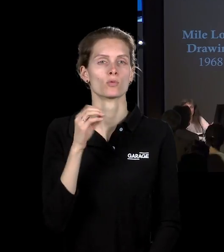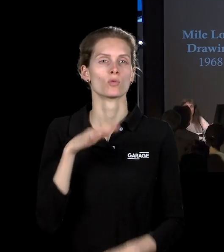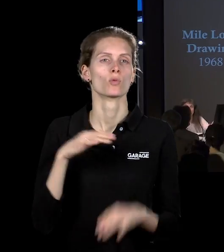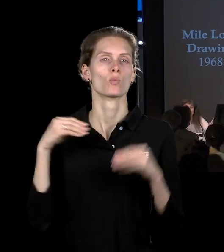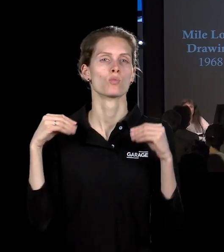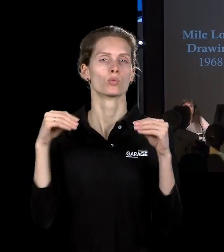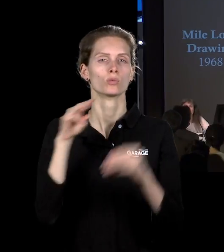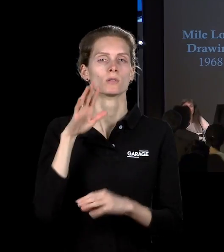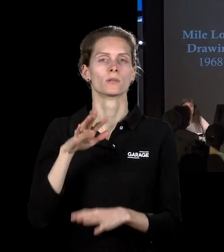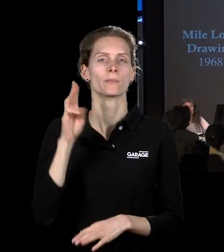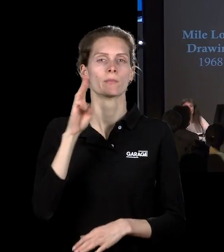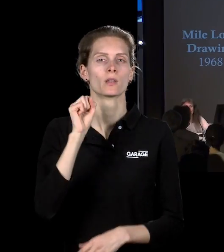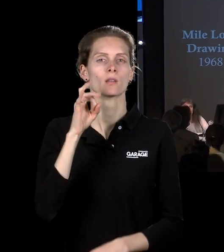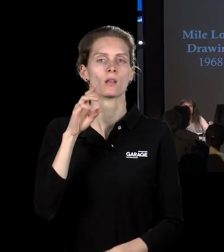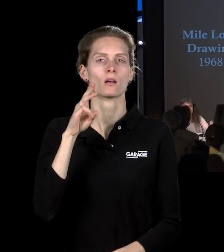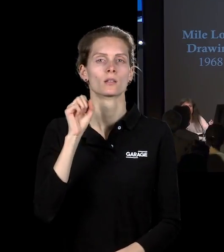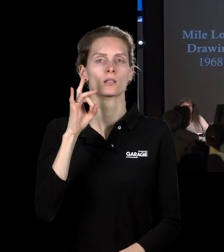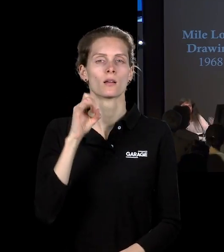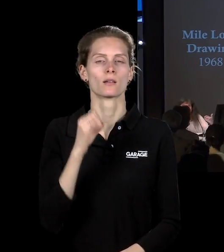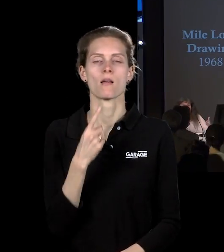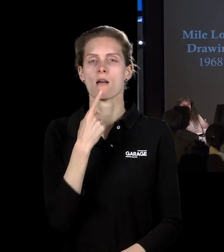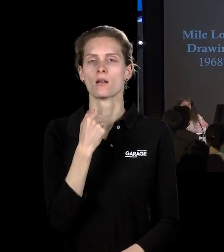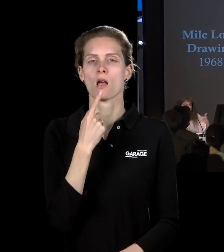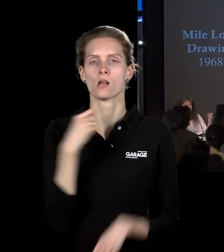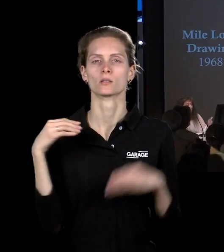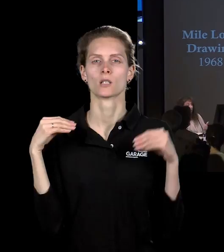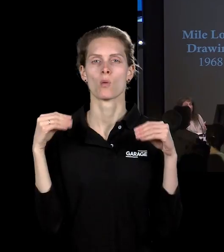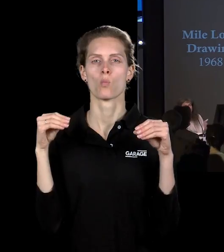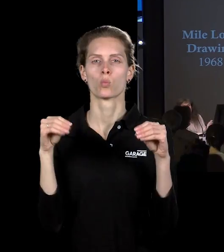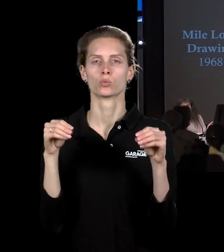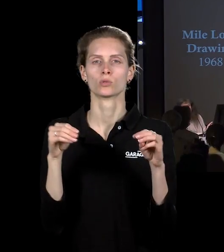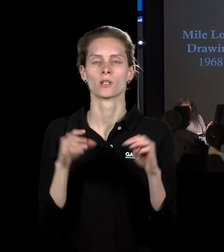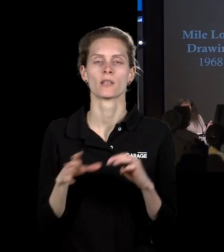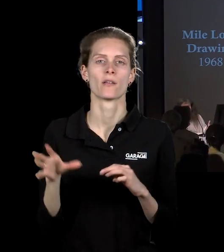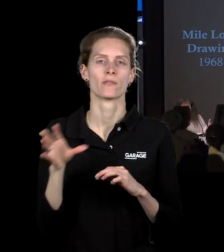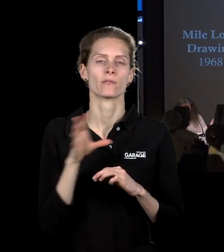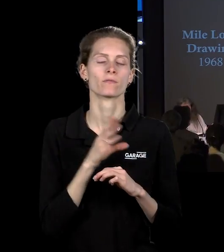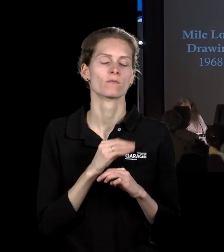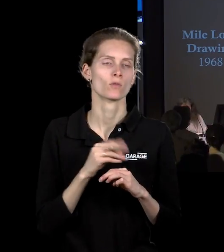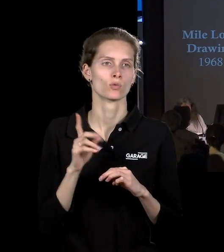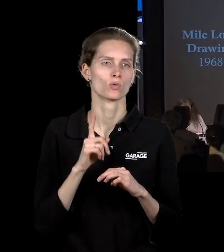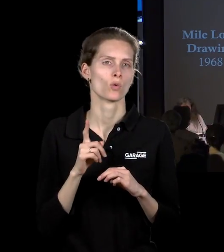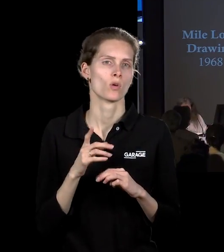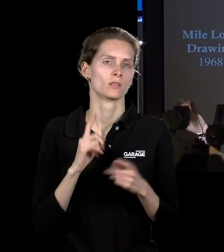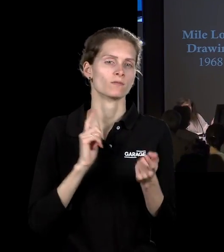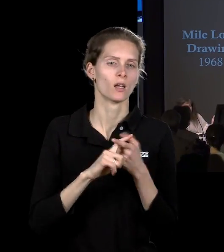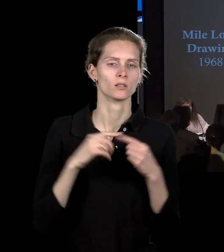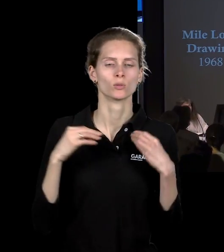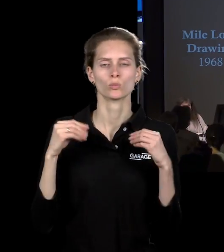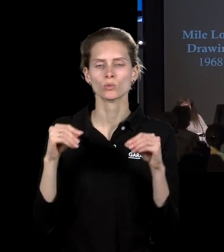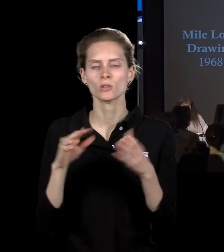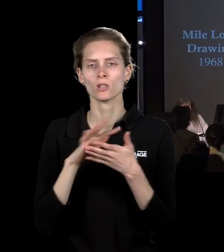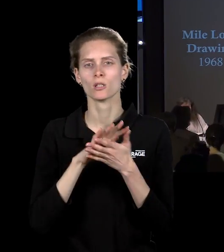Тартария, Красная пустыня. Просто действительно, это какой-то потом вся поэтика вестерна, которая связана с пустынными землями.